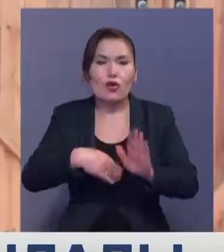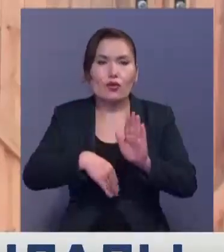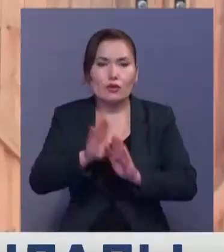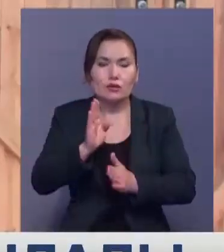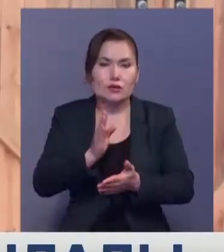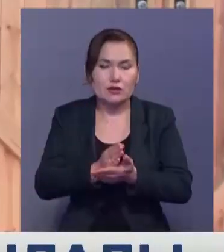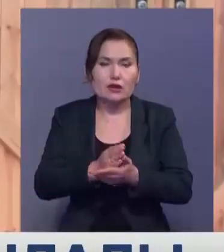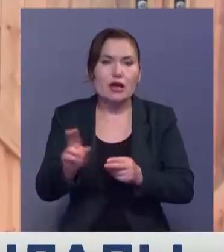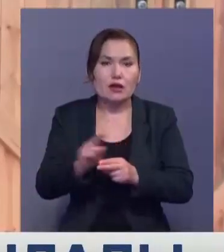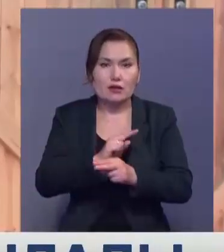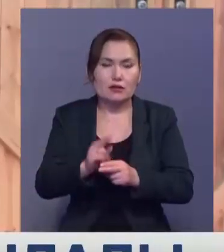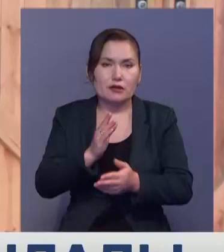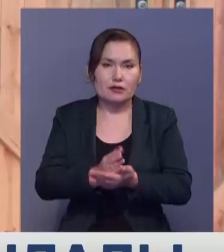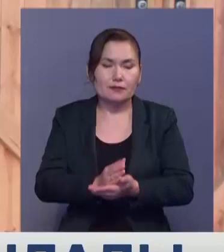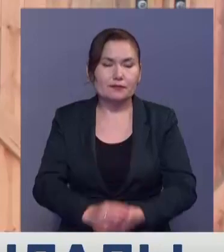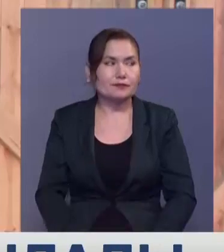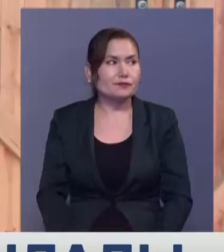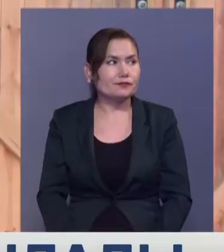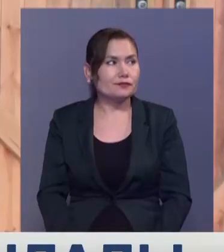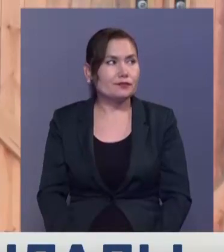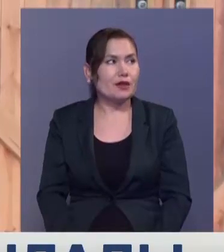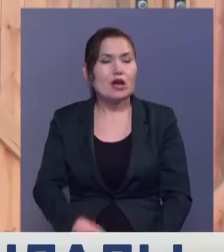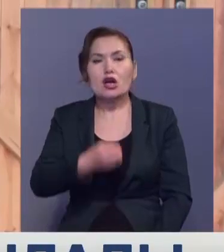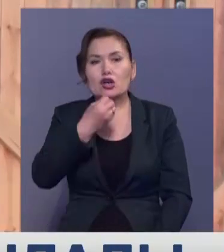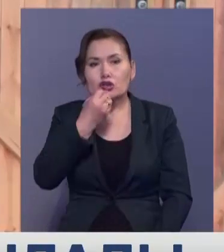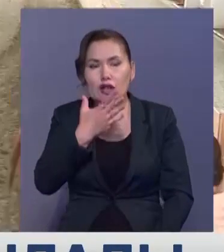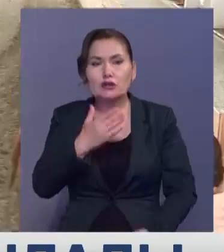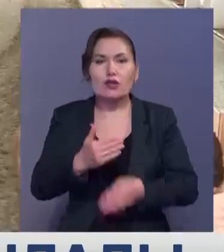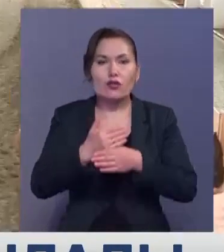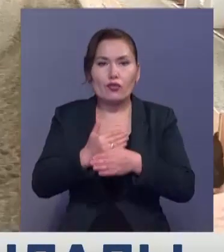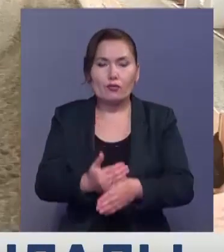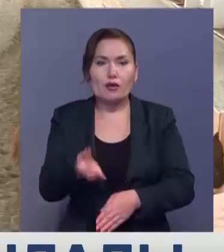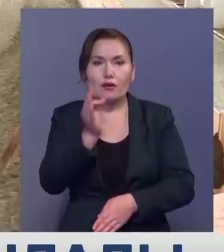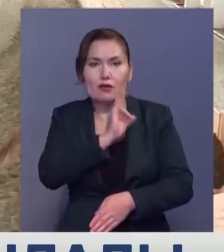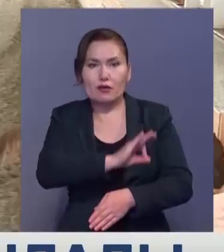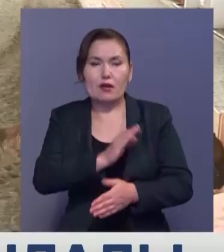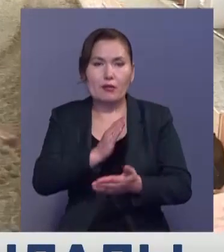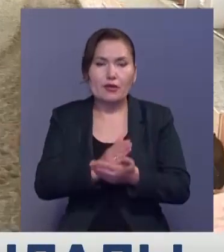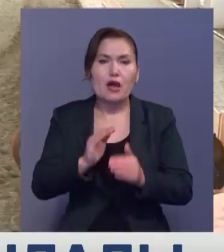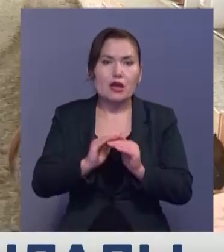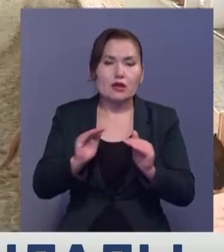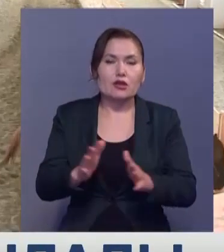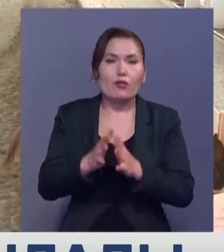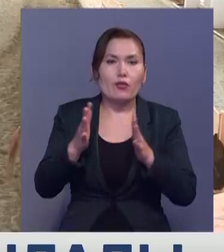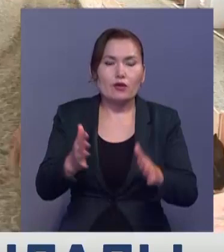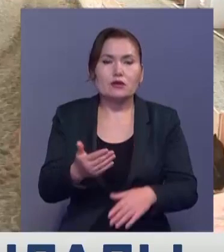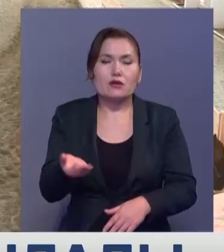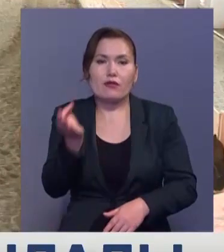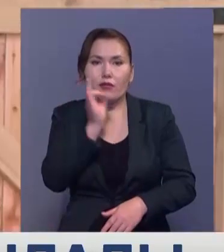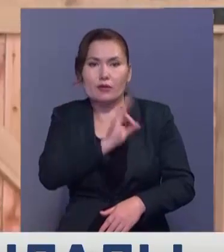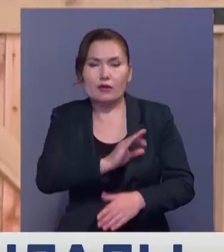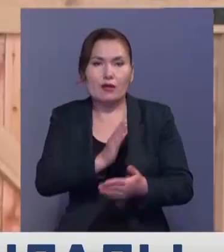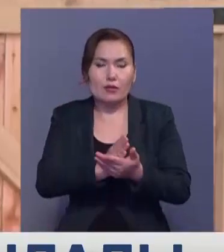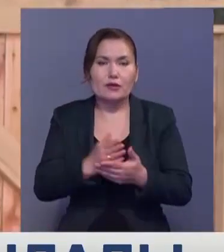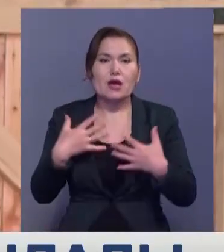әйтеуір жақсы көмек көрсететін шығар деп отырмыз. Жаңағы бала дұрысталып кетсе, содан басқа бізге ештеңе керек емес. Жағдай